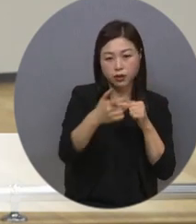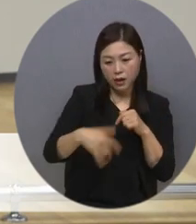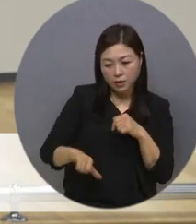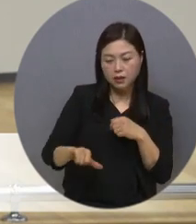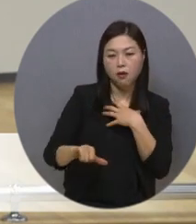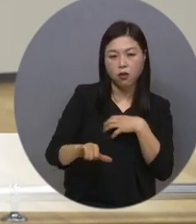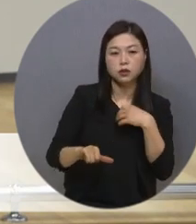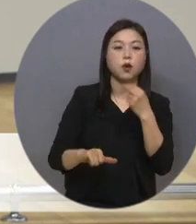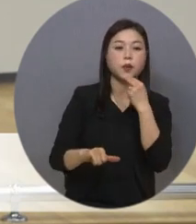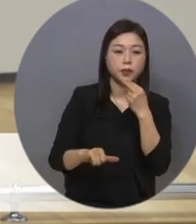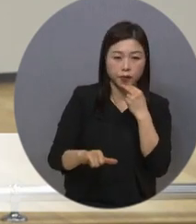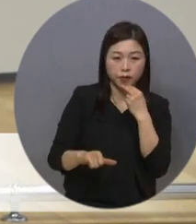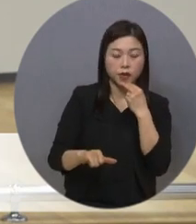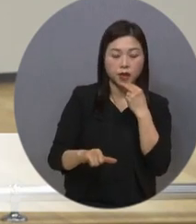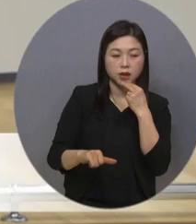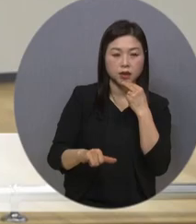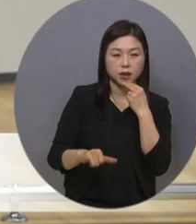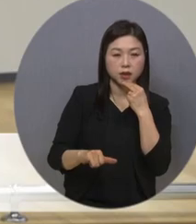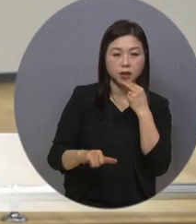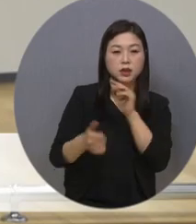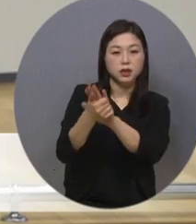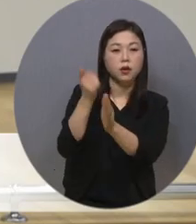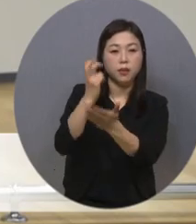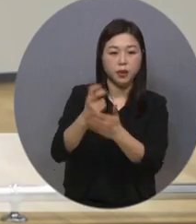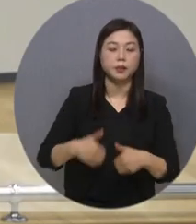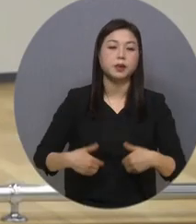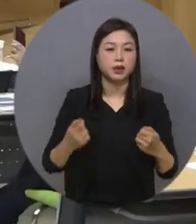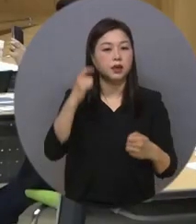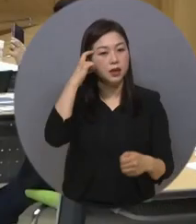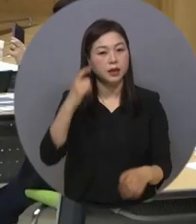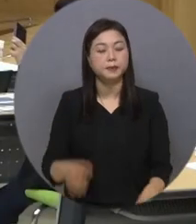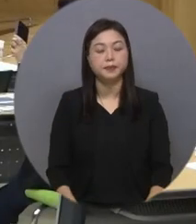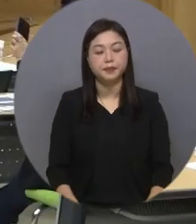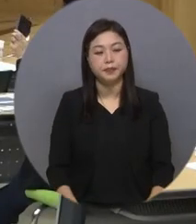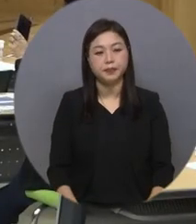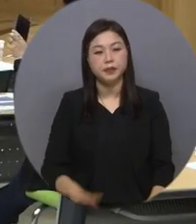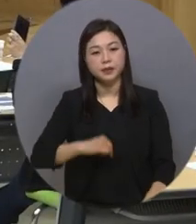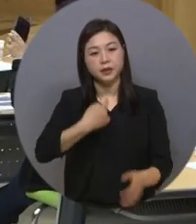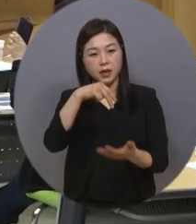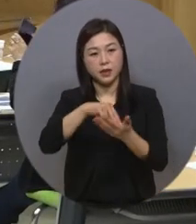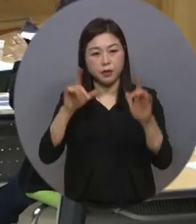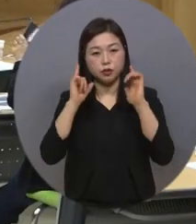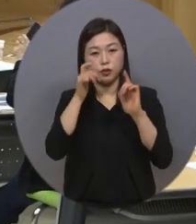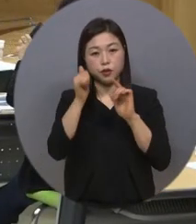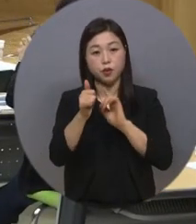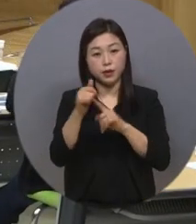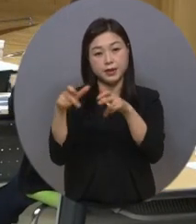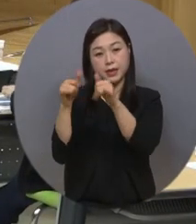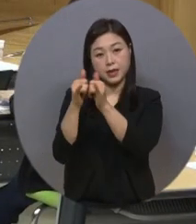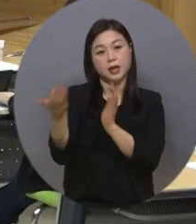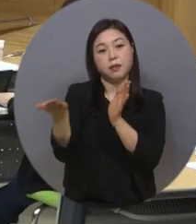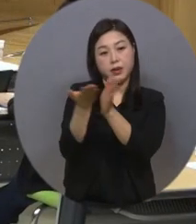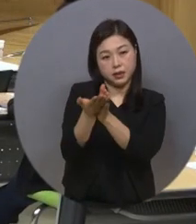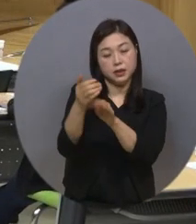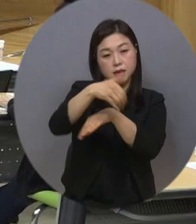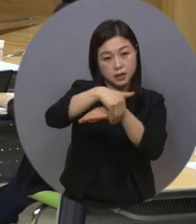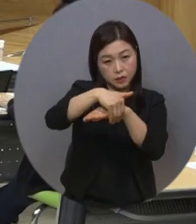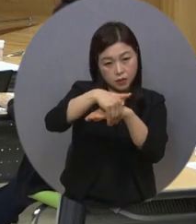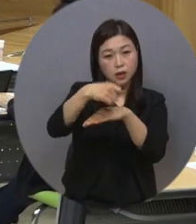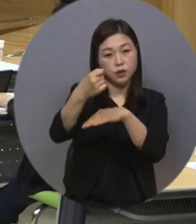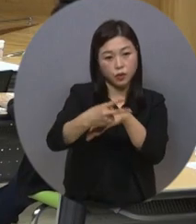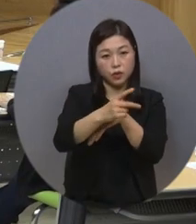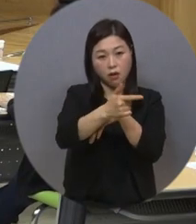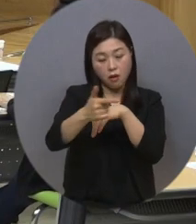없는 그러한 지원 제도가 있어야 된다고 생각을 합니다. 자립의 주인공인 당사자에게 맞춰진 기획과